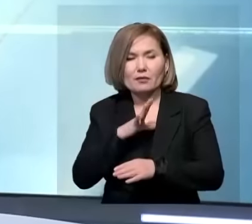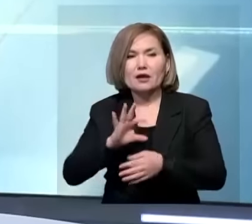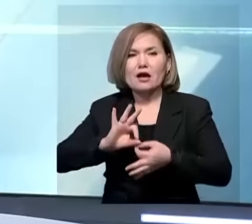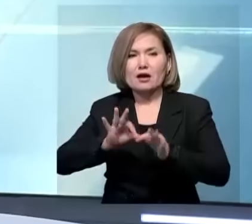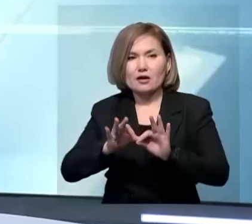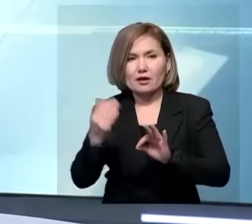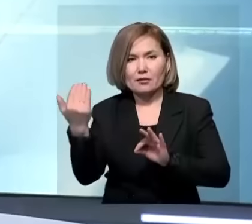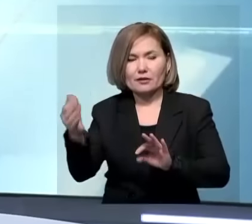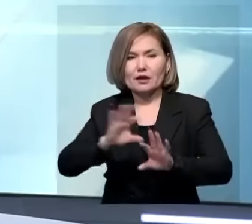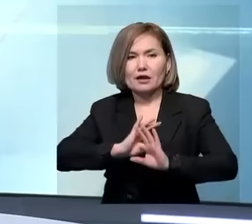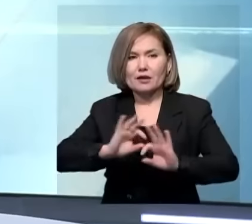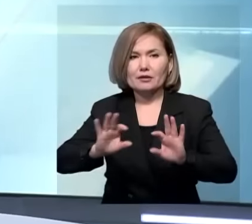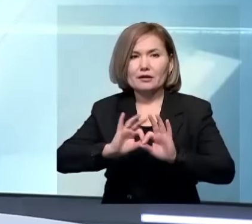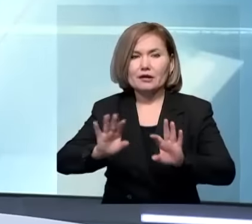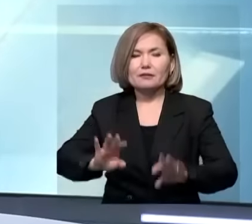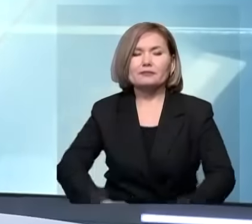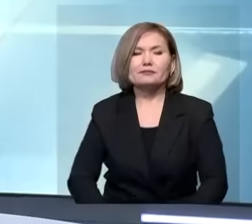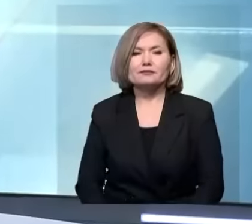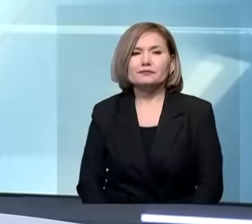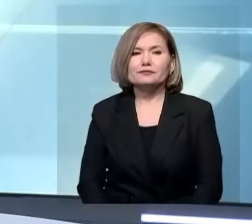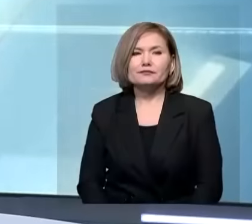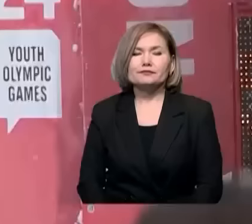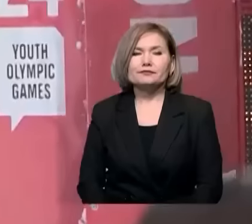тілшіміз Владислав Цой тілдесіп қайтты.